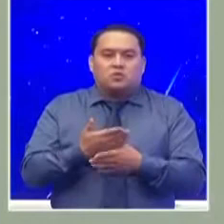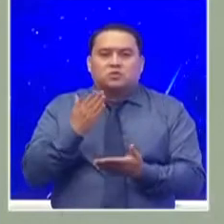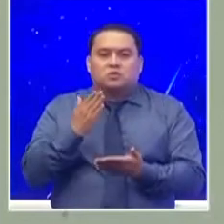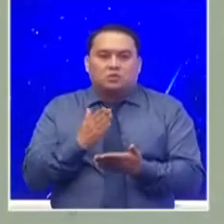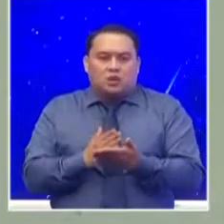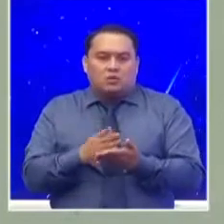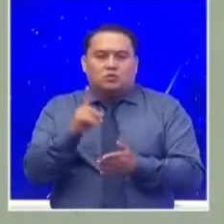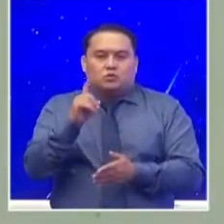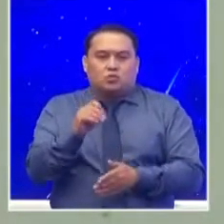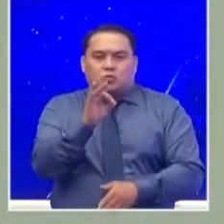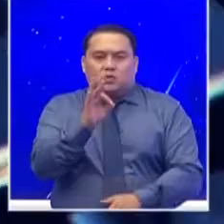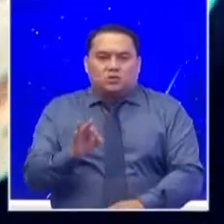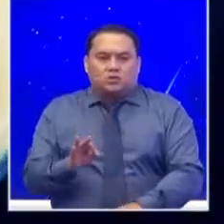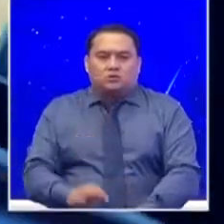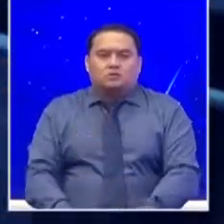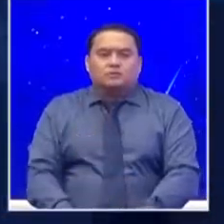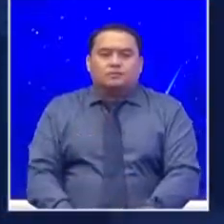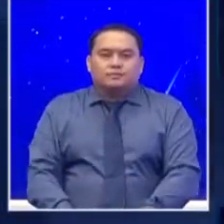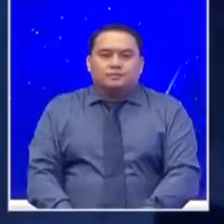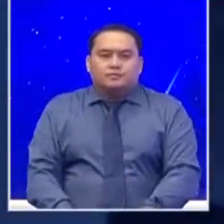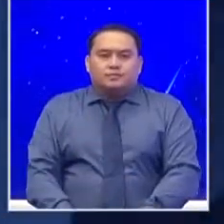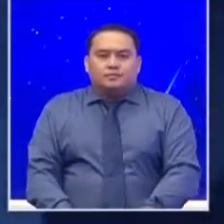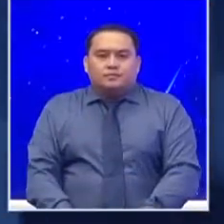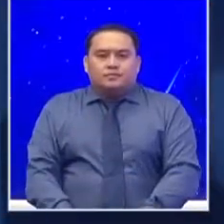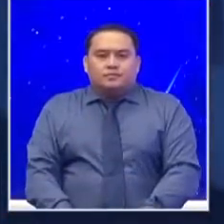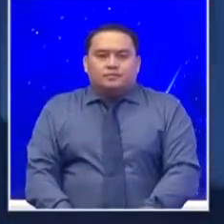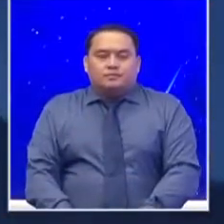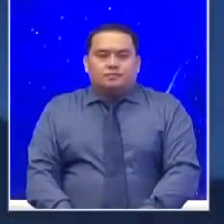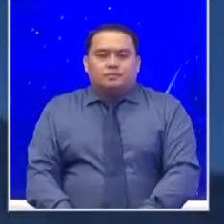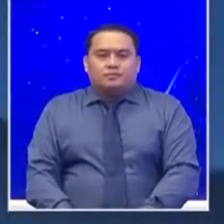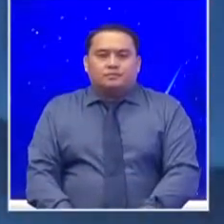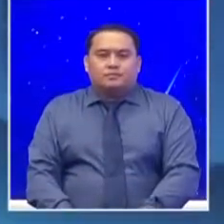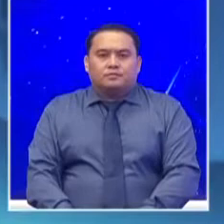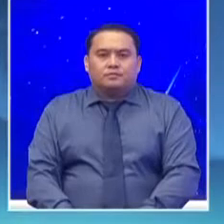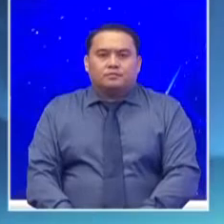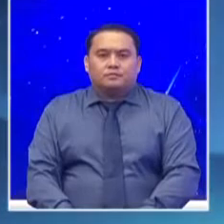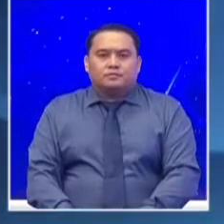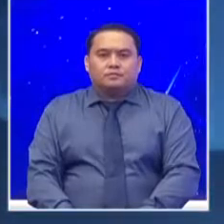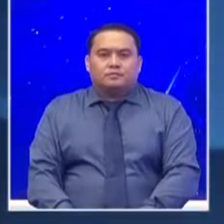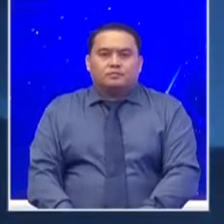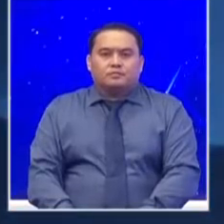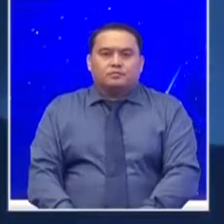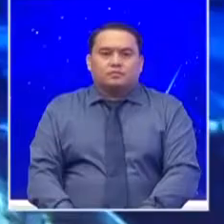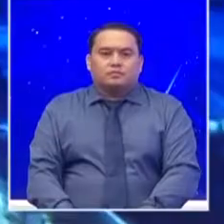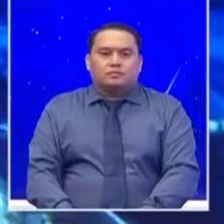помощи – стопроцентное. Пано Усимбекова, Мади Байбосынов, телеканал ЖТСУ.